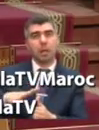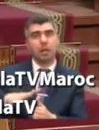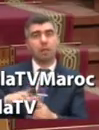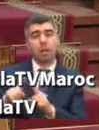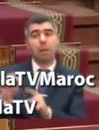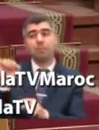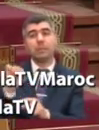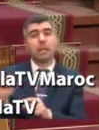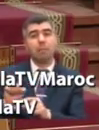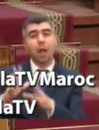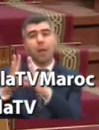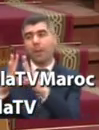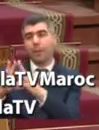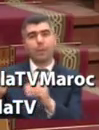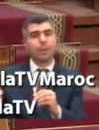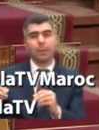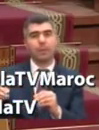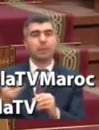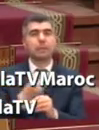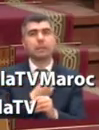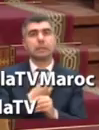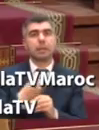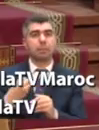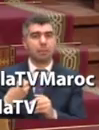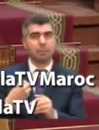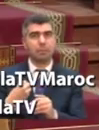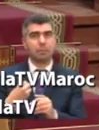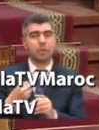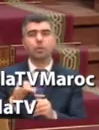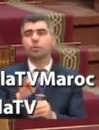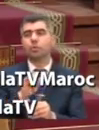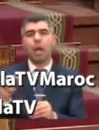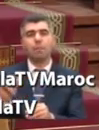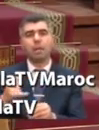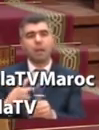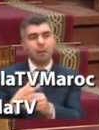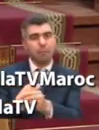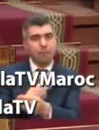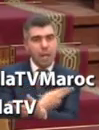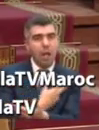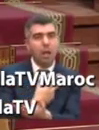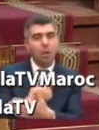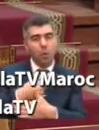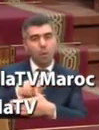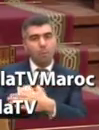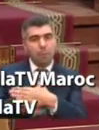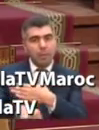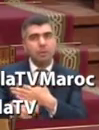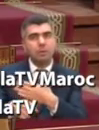بن سليمان بدون طبيب ما يمكن حتى شي عمليه جراحيه ولا شي مره تولد الا خاصه